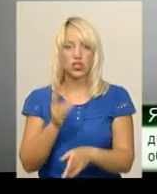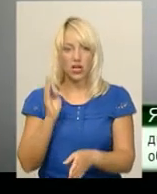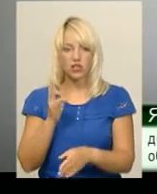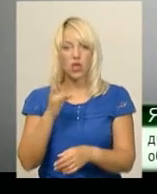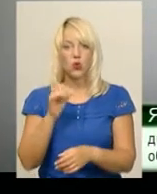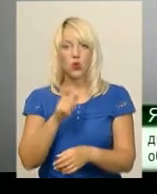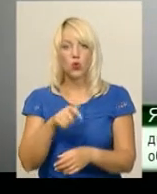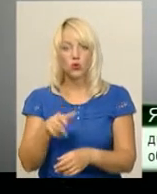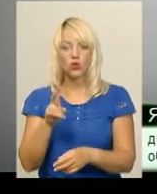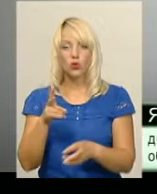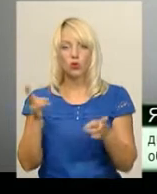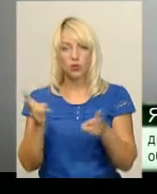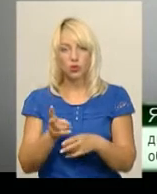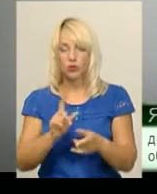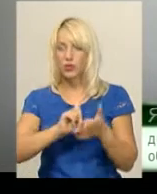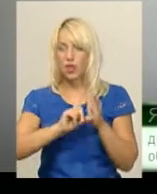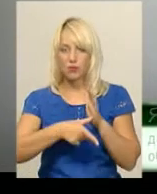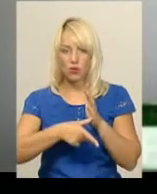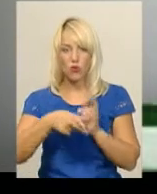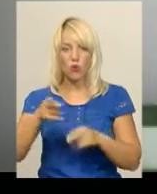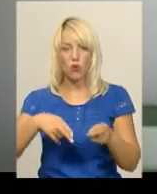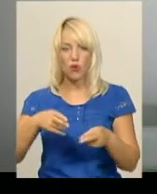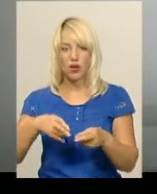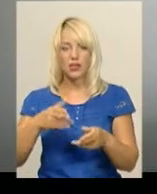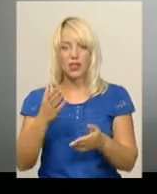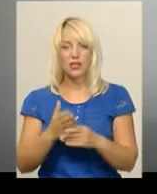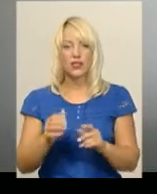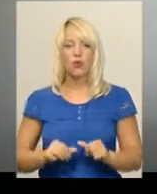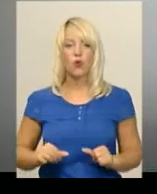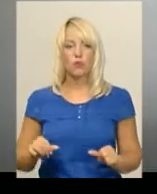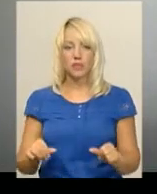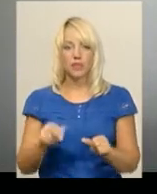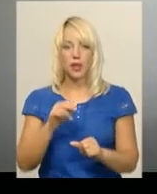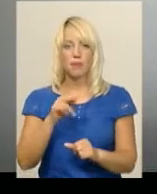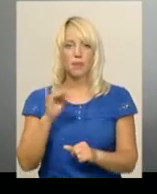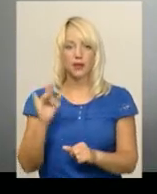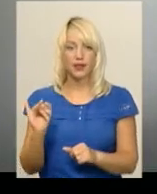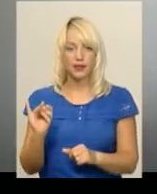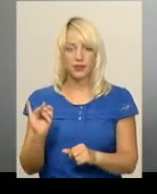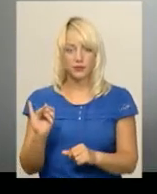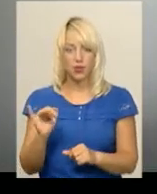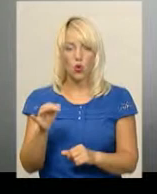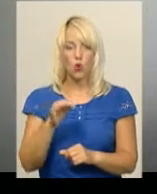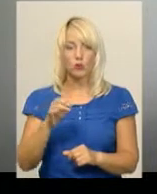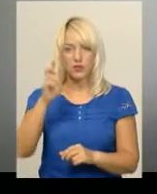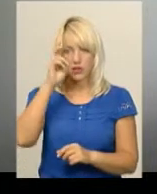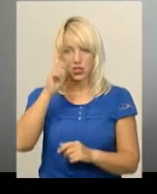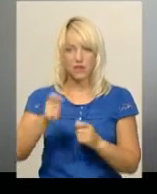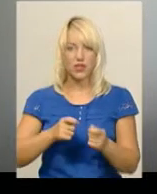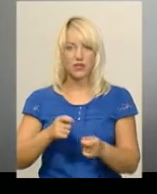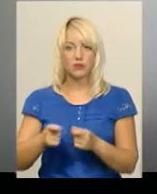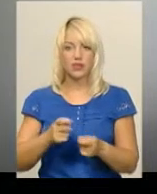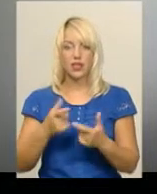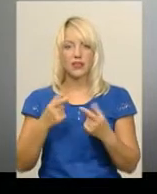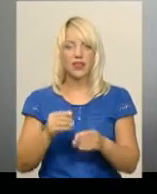але люди, яким потребують термінову операцію, є комісія при обласній державній адміністрації,